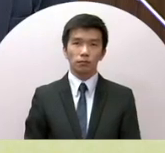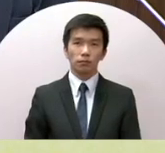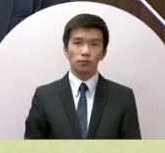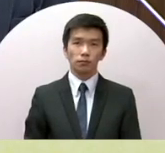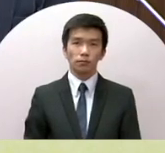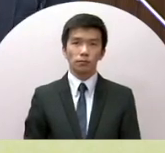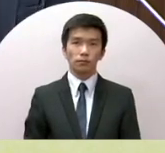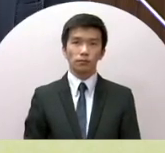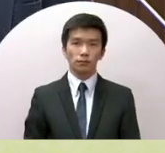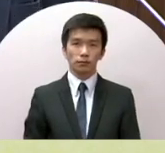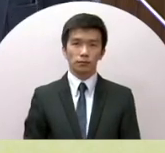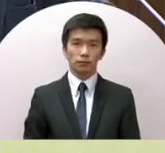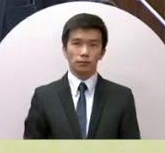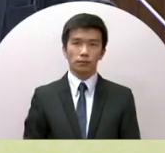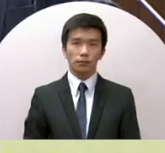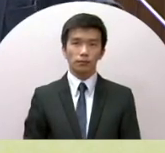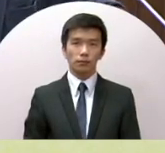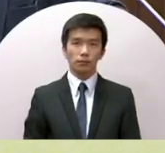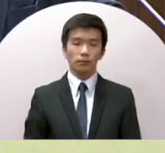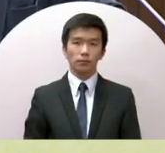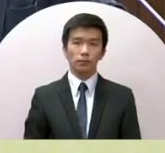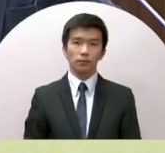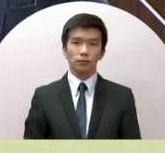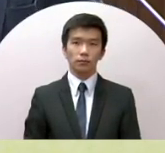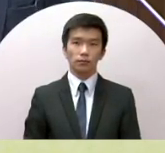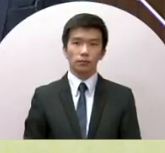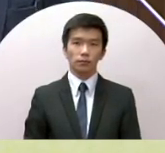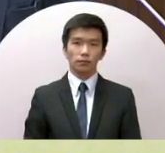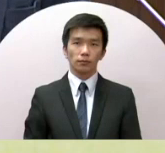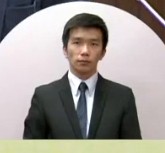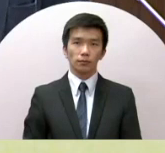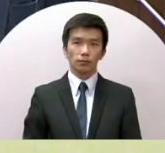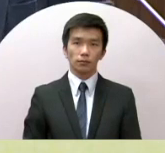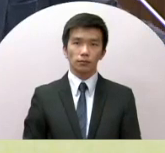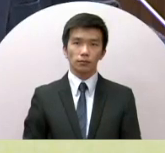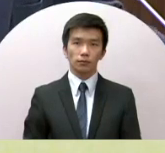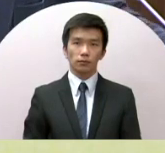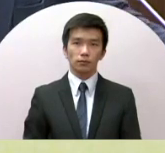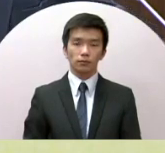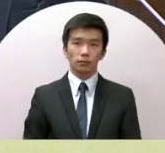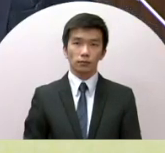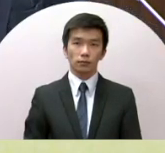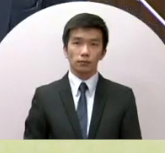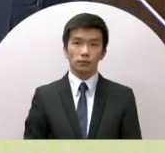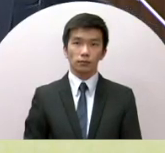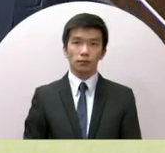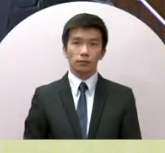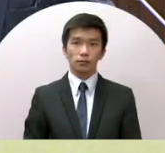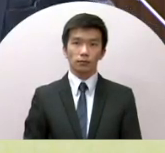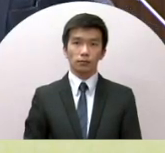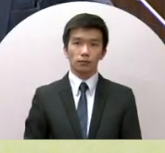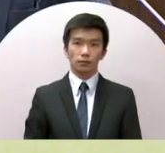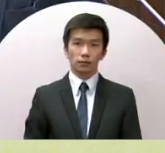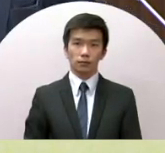利，而对于大法官会议的解释说让同性的两人有